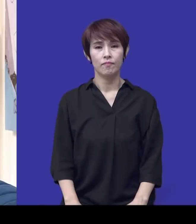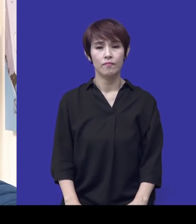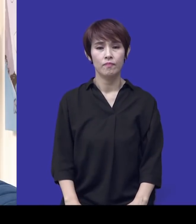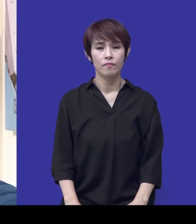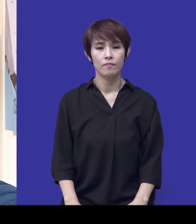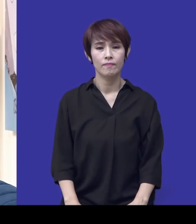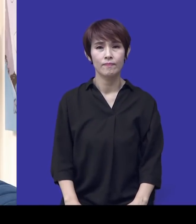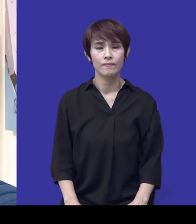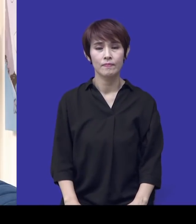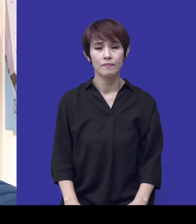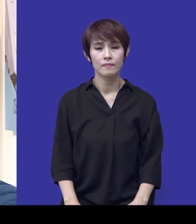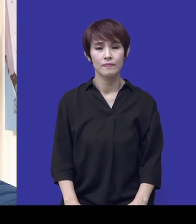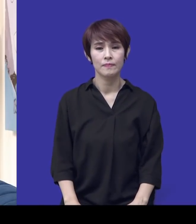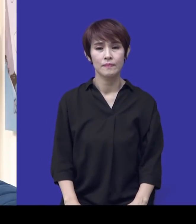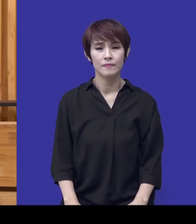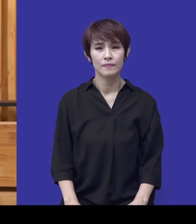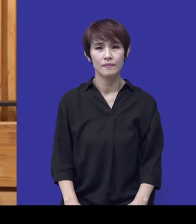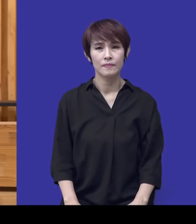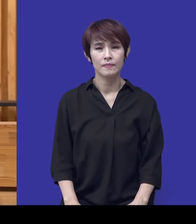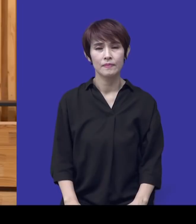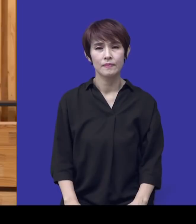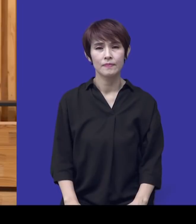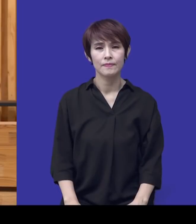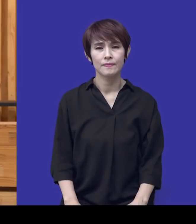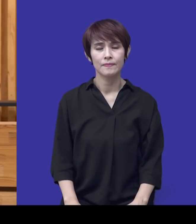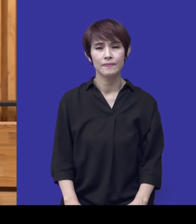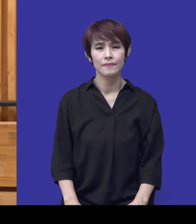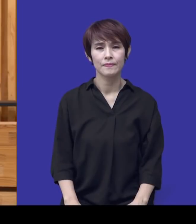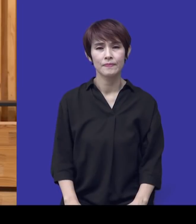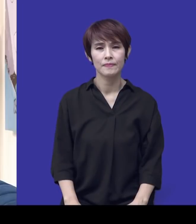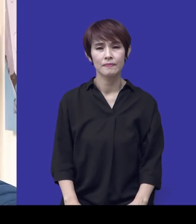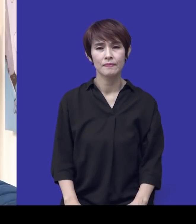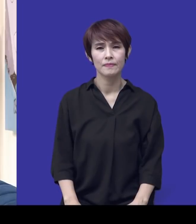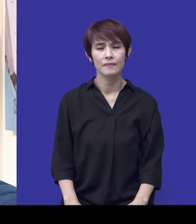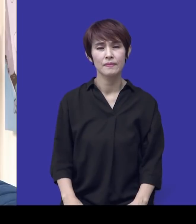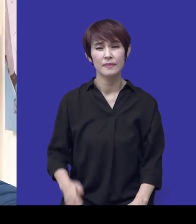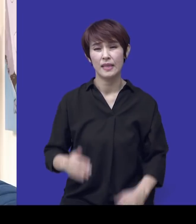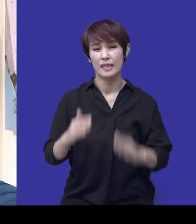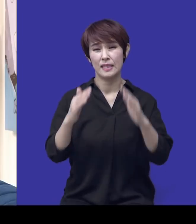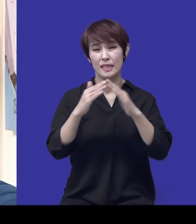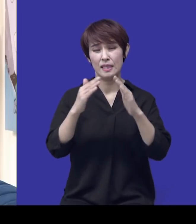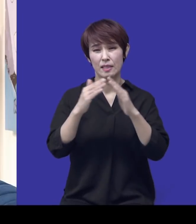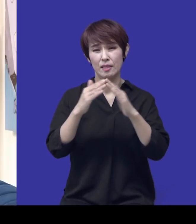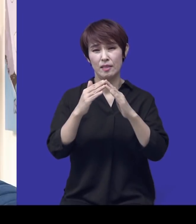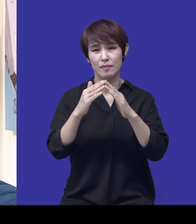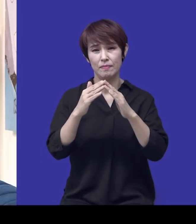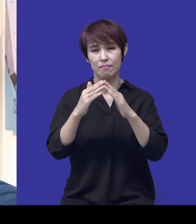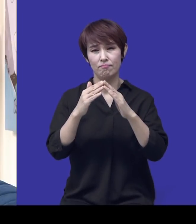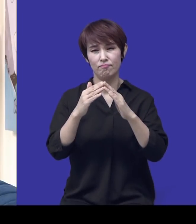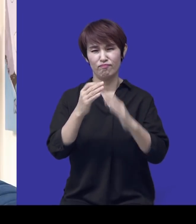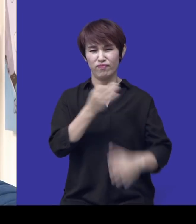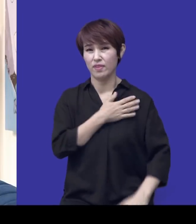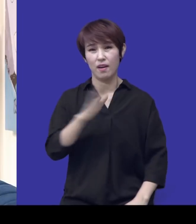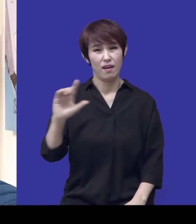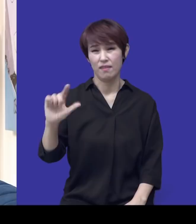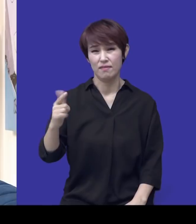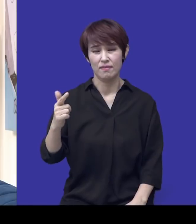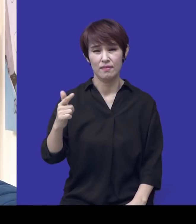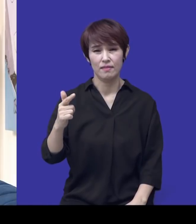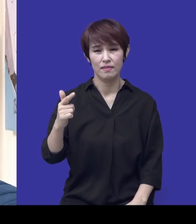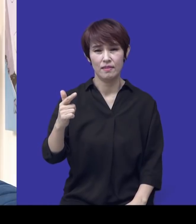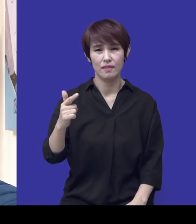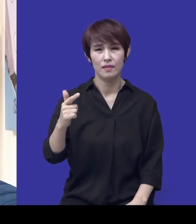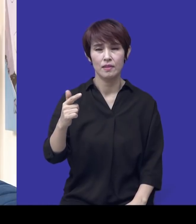400불, 500불짜리 집에 사니까 얼마나 네. 열악했겠어요, 상황이. 네네. 다른 집에 3분의 1 정도 수준이니까. 그러다 보니까 제가